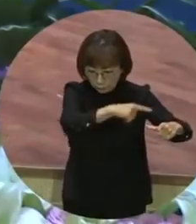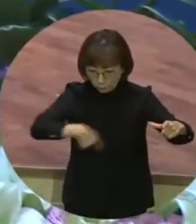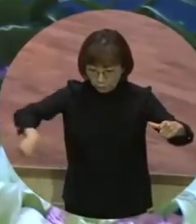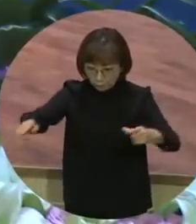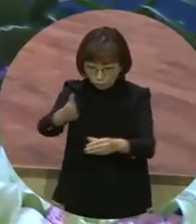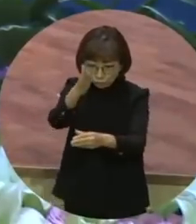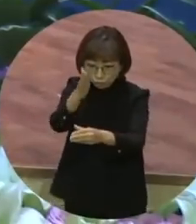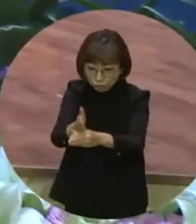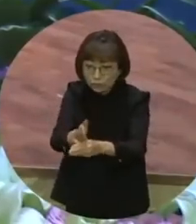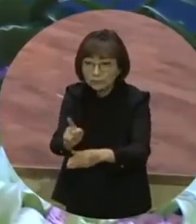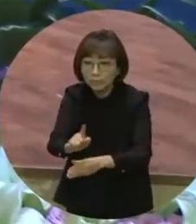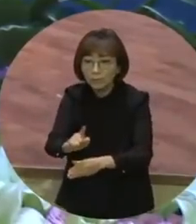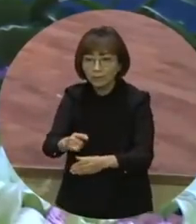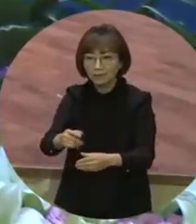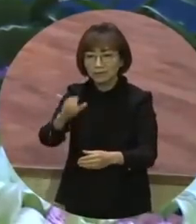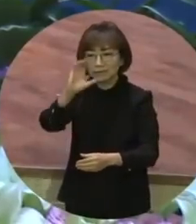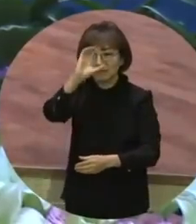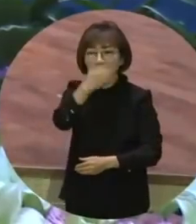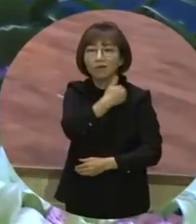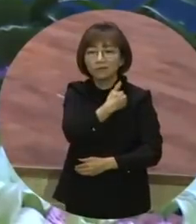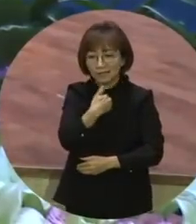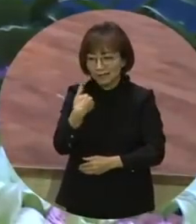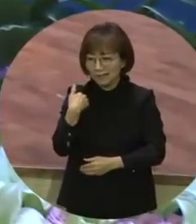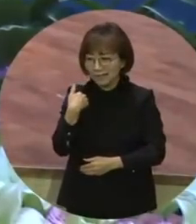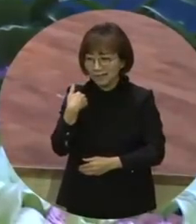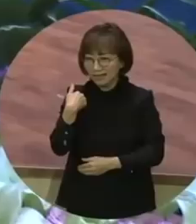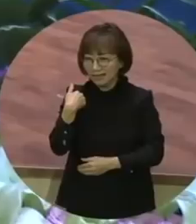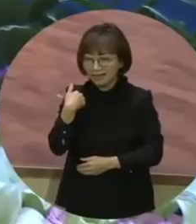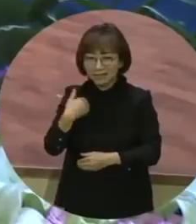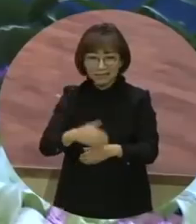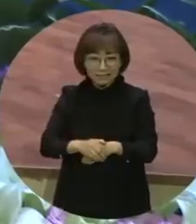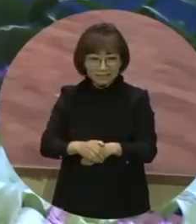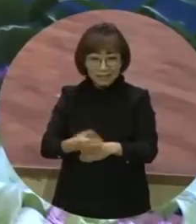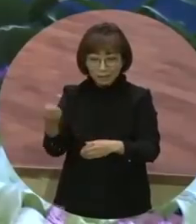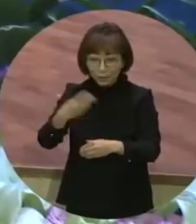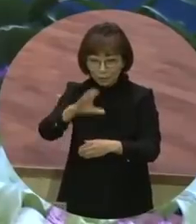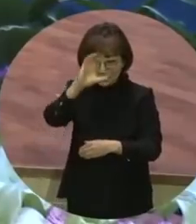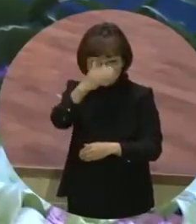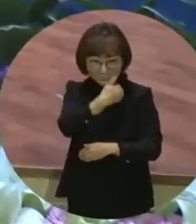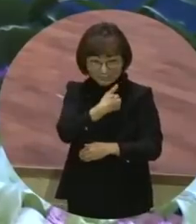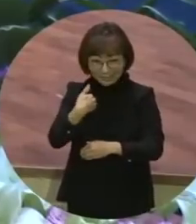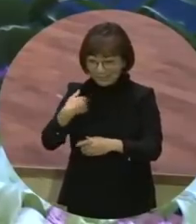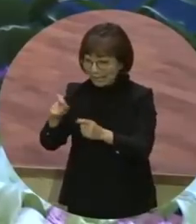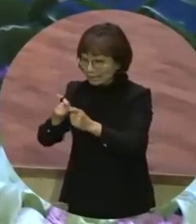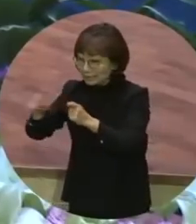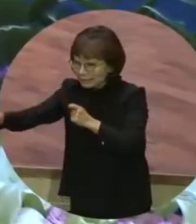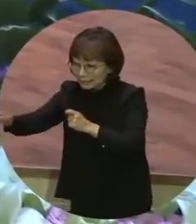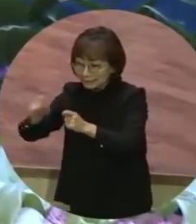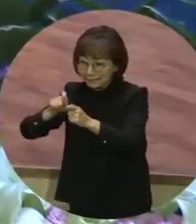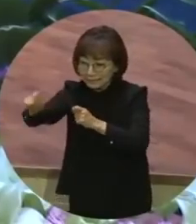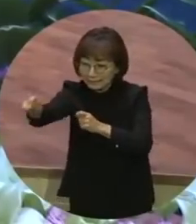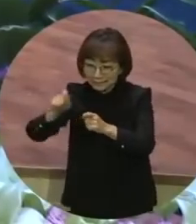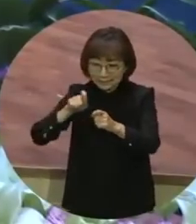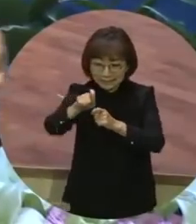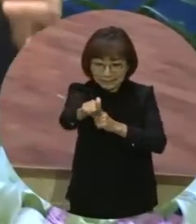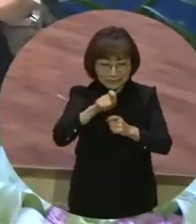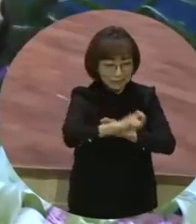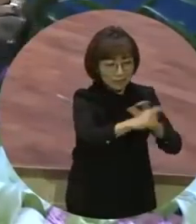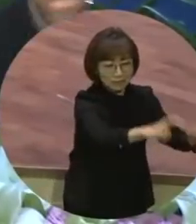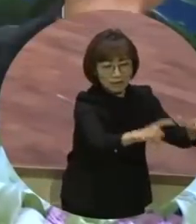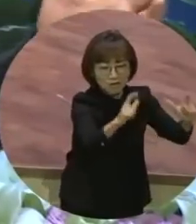성당. 성당 중심으로 다 돼 있어요. 그리고 성당에 지교회가 있어요. 전부 지하로 연결 다 돼 있어요.